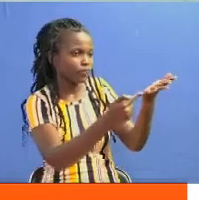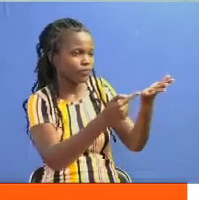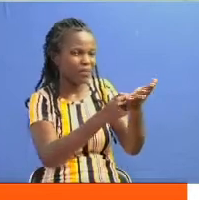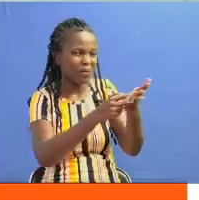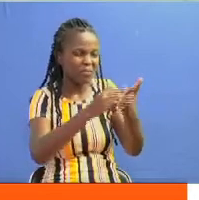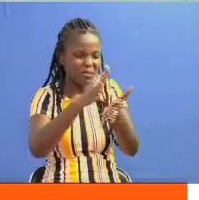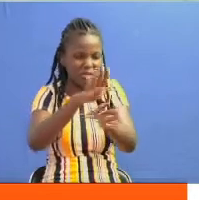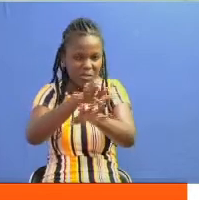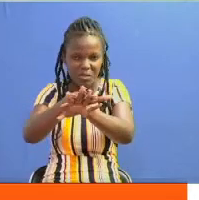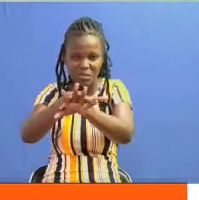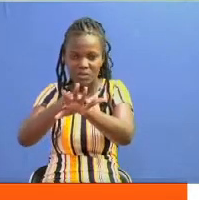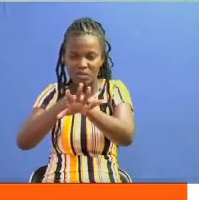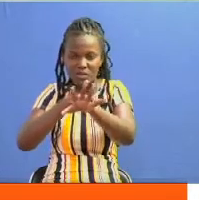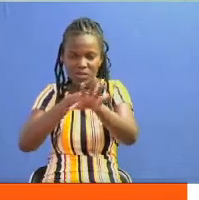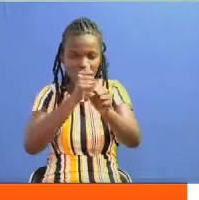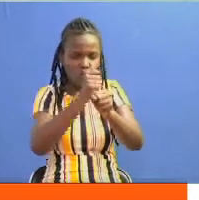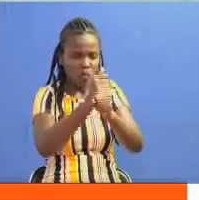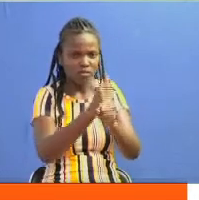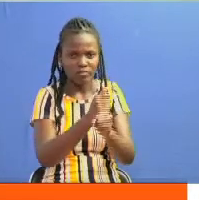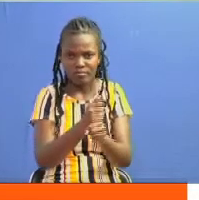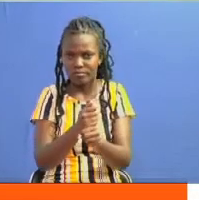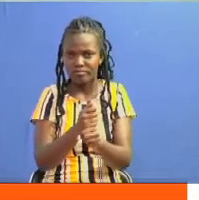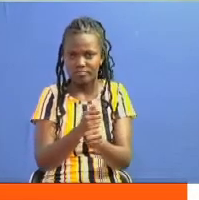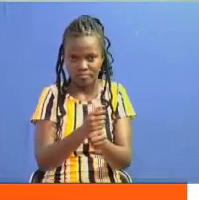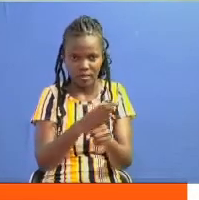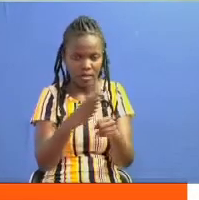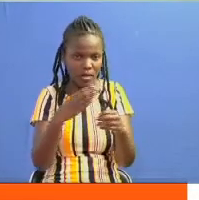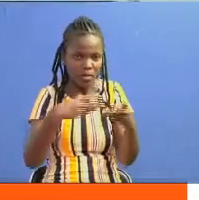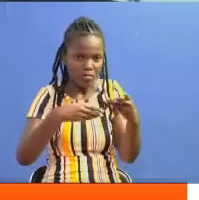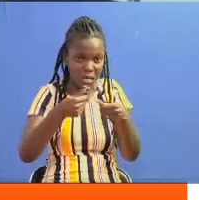kununua vipimo vya umeme kwa sababu ya wateja wengi.